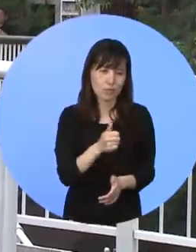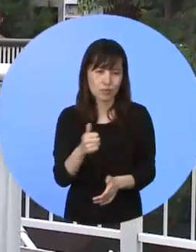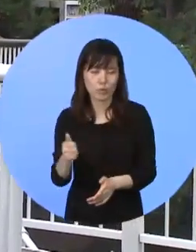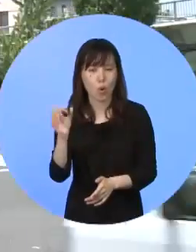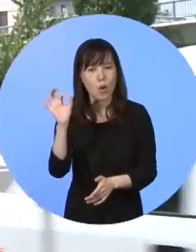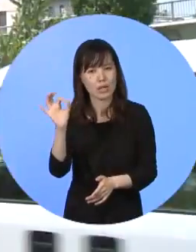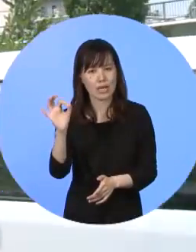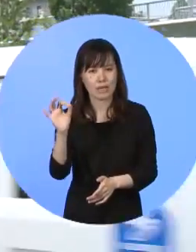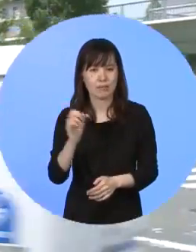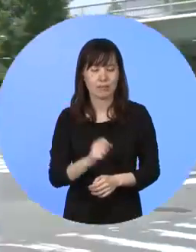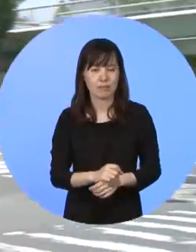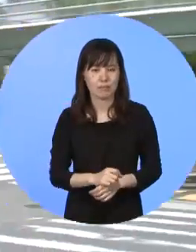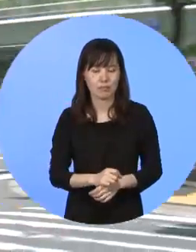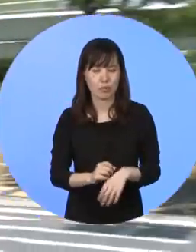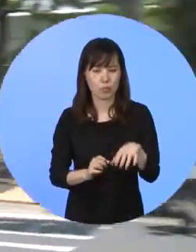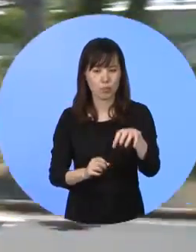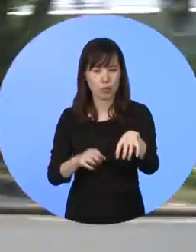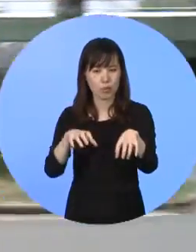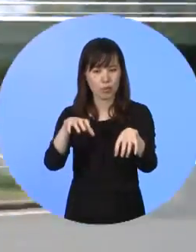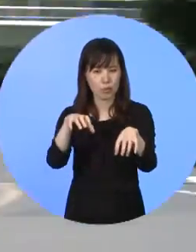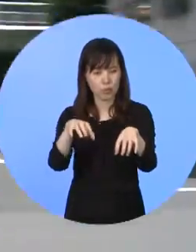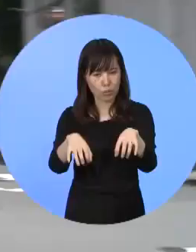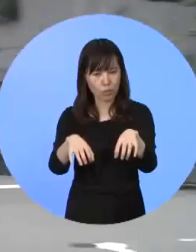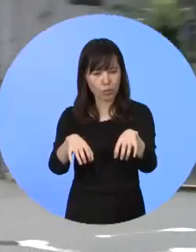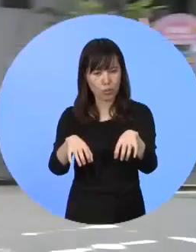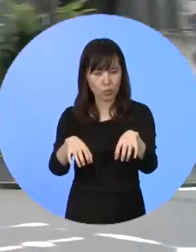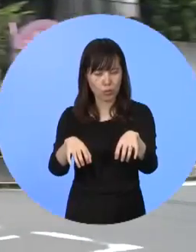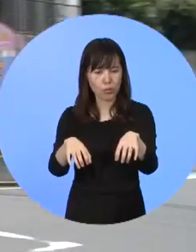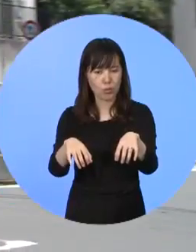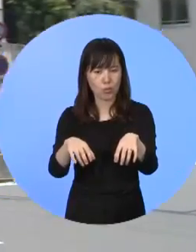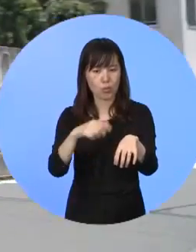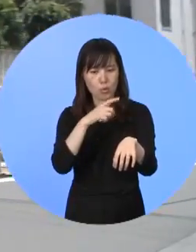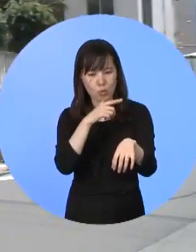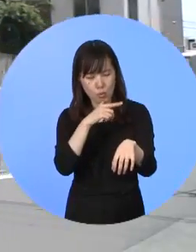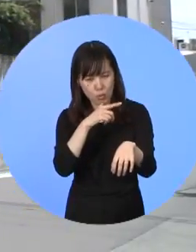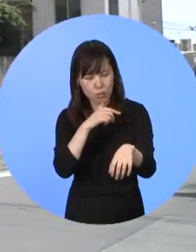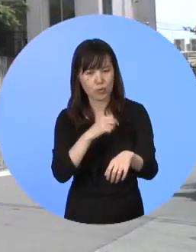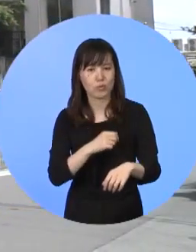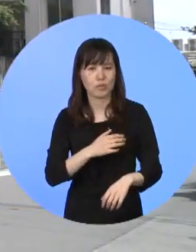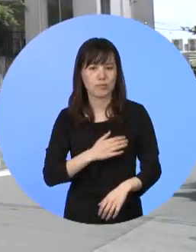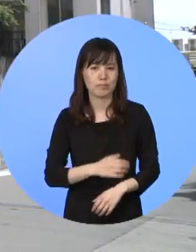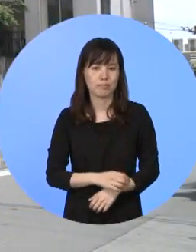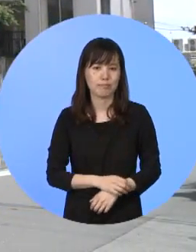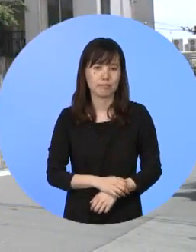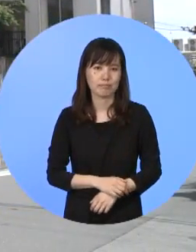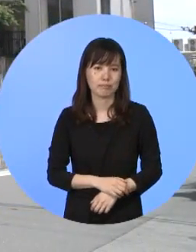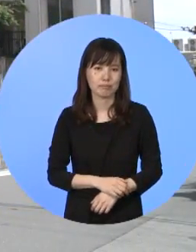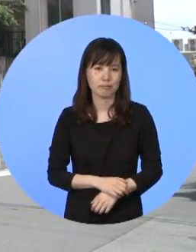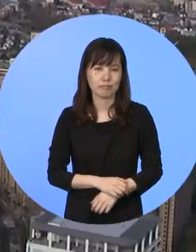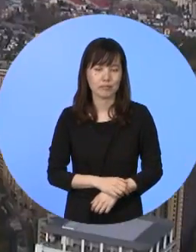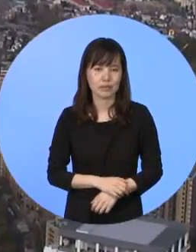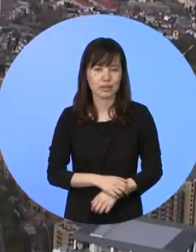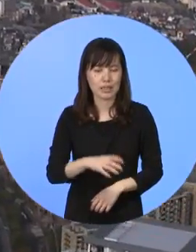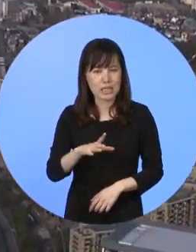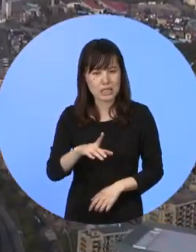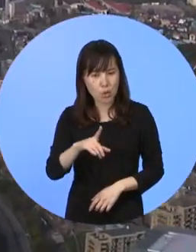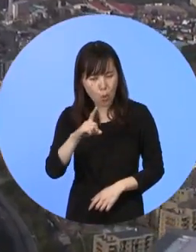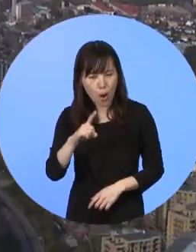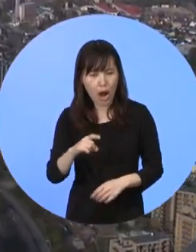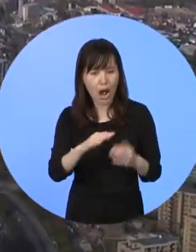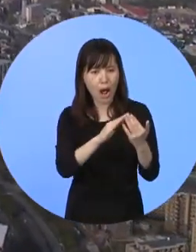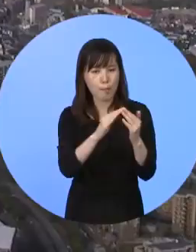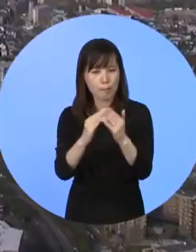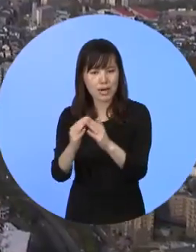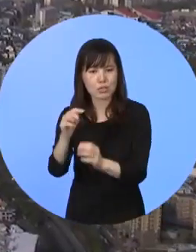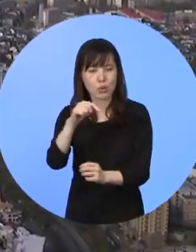されていたと。 隣り合う近隣センターで足りないところを補い合っていたというわけですね。 そうですね、最初の設計は1つの町